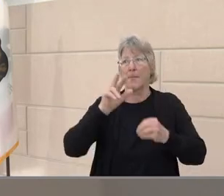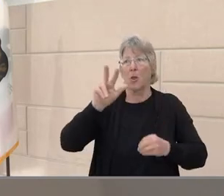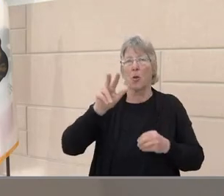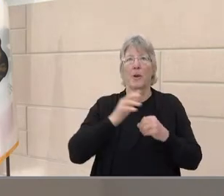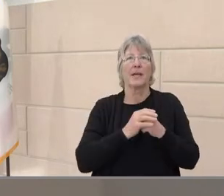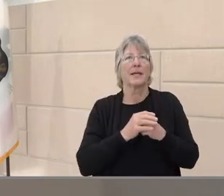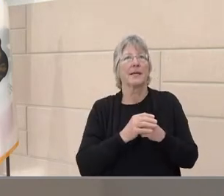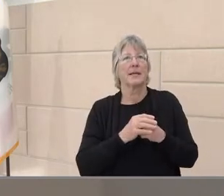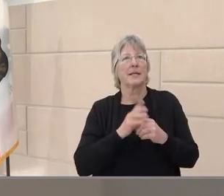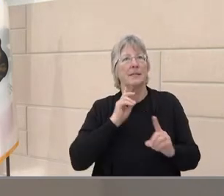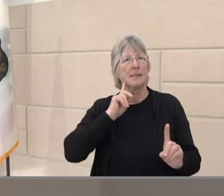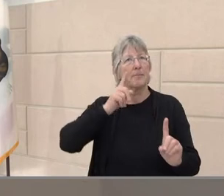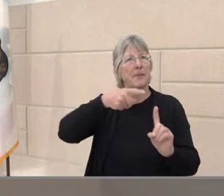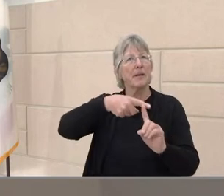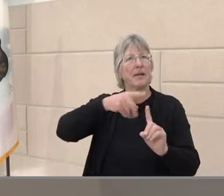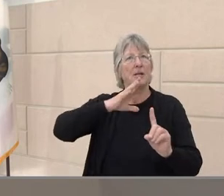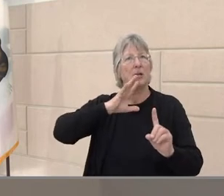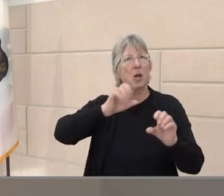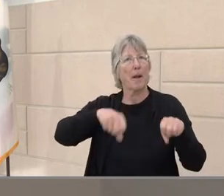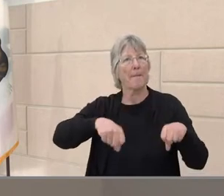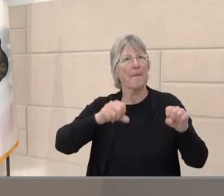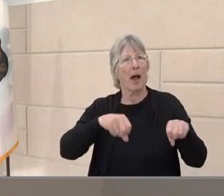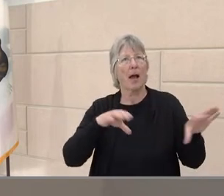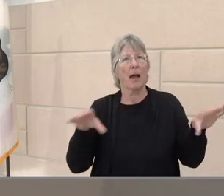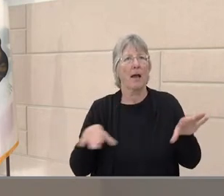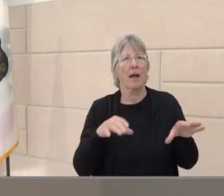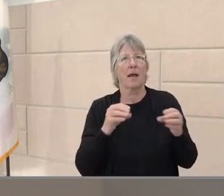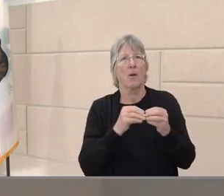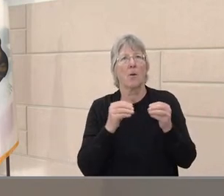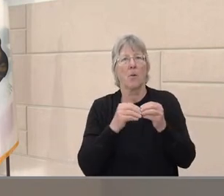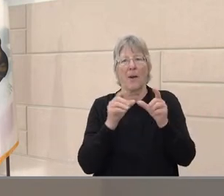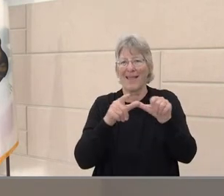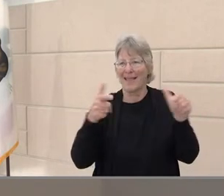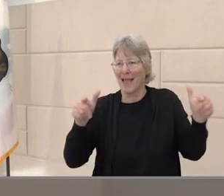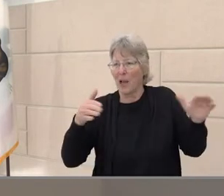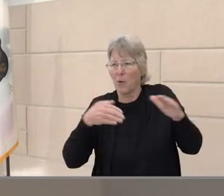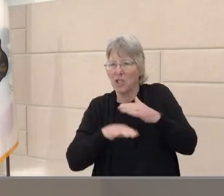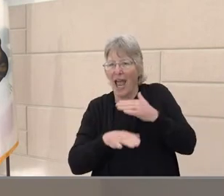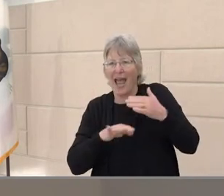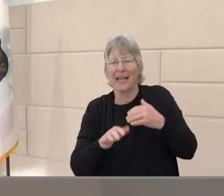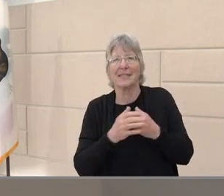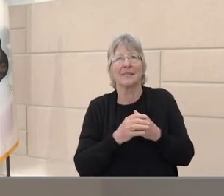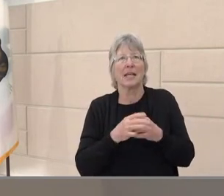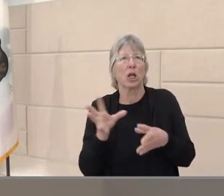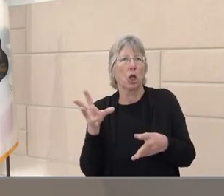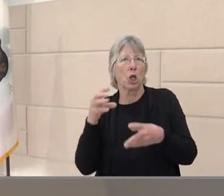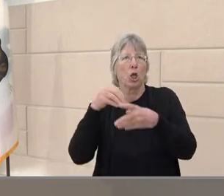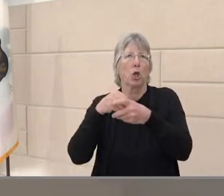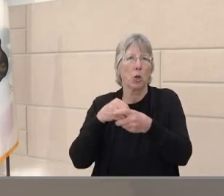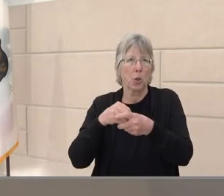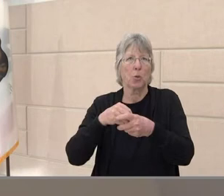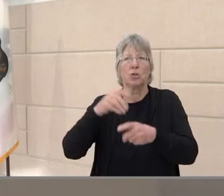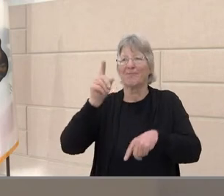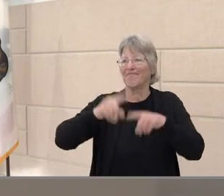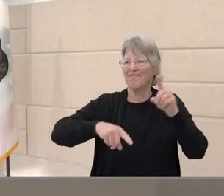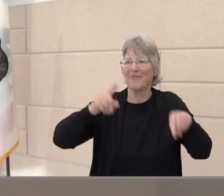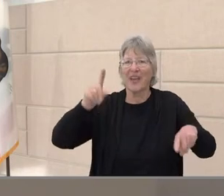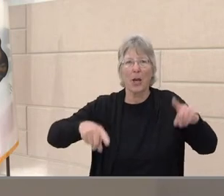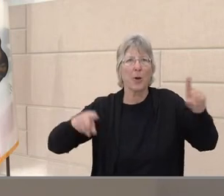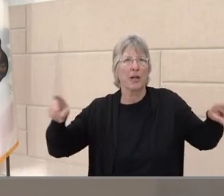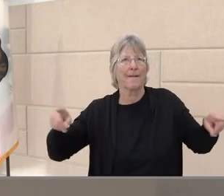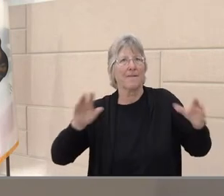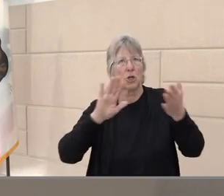យោងទៅតាមអនុសាសន៍លេខ3ហ្នឹងគឺសំខាន់ណាវាតកតងនឹងការទទួលជំនួយបកប្រែភា